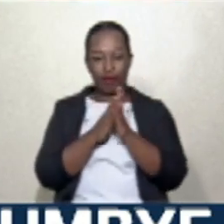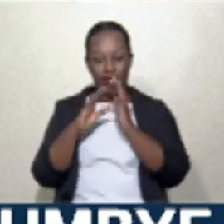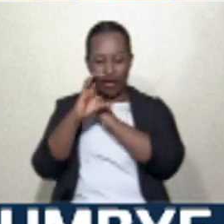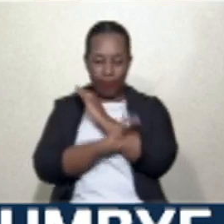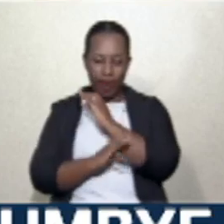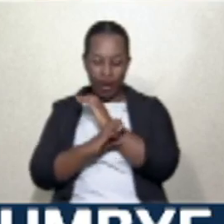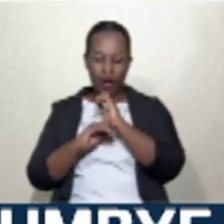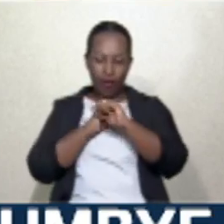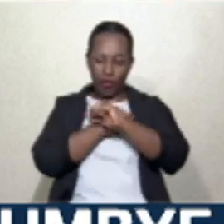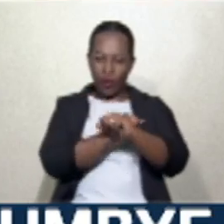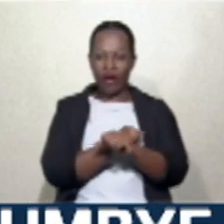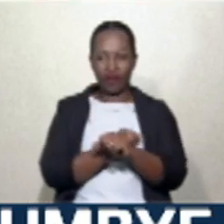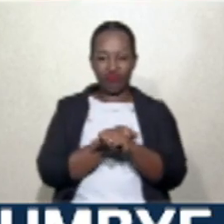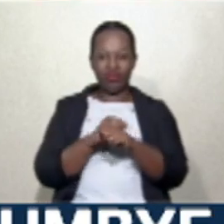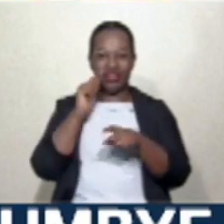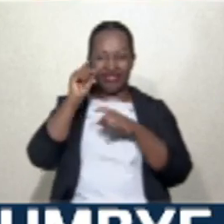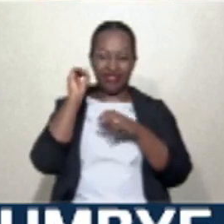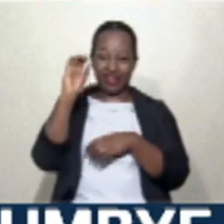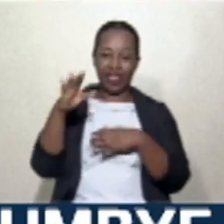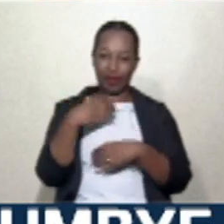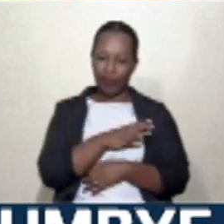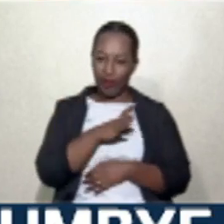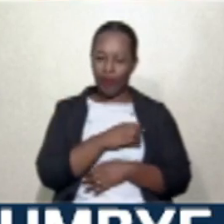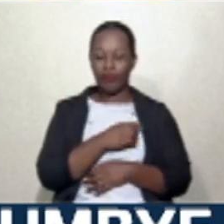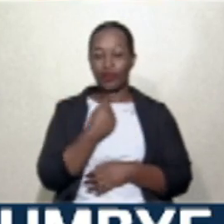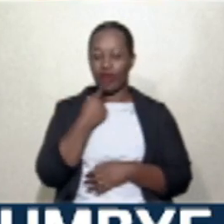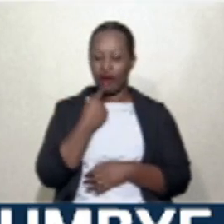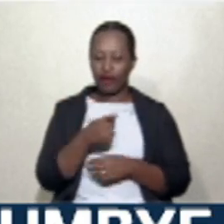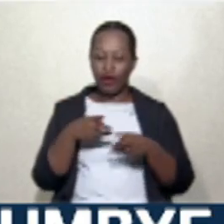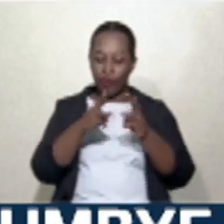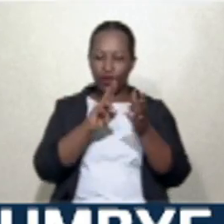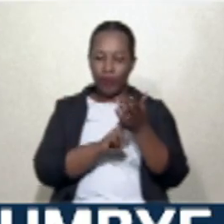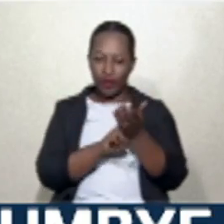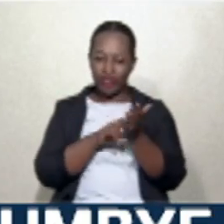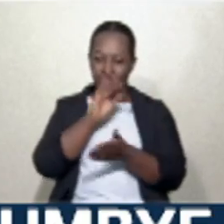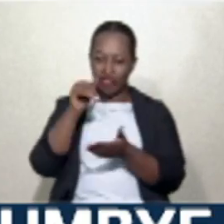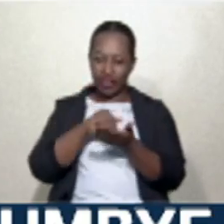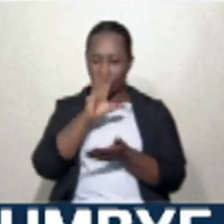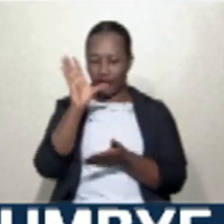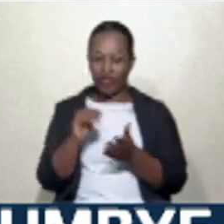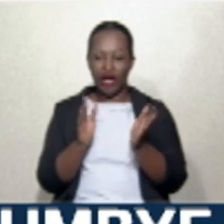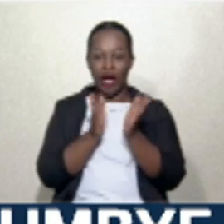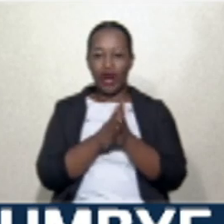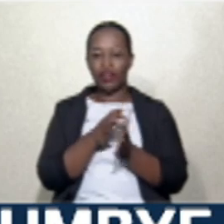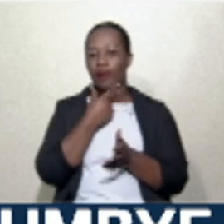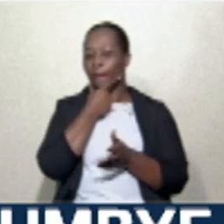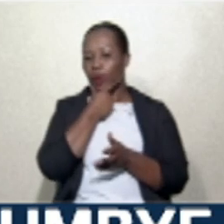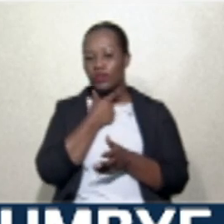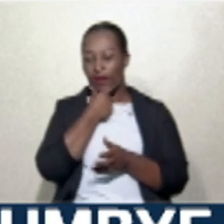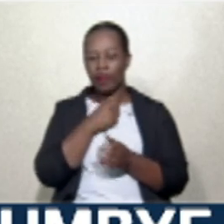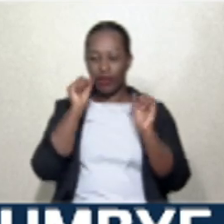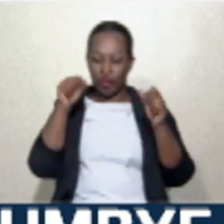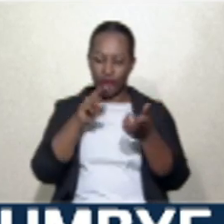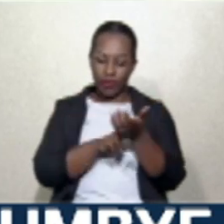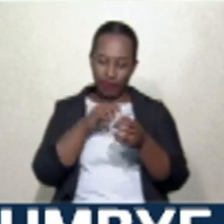no hino muri Afurika, ashimangira ko uburyo bwakoreshejwe muri Centrafrica na Mozambique bwanakoreshwa no muri Repubulika iharanira Demokarasi ya Congo kandi